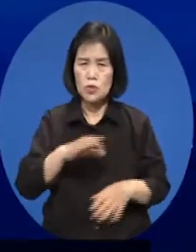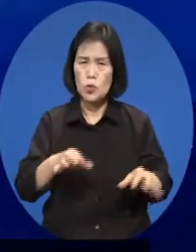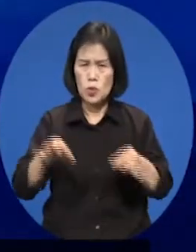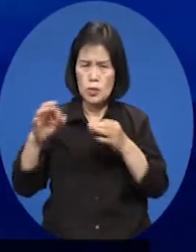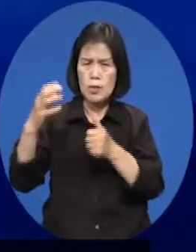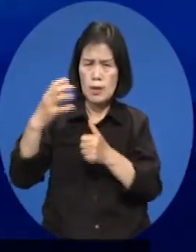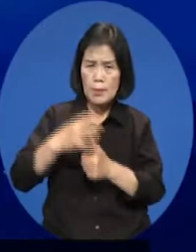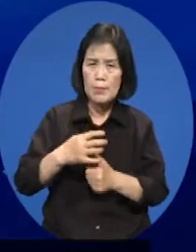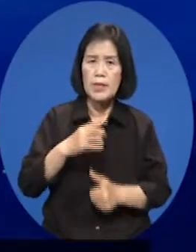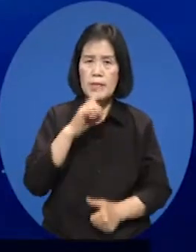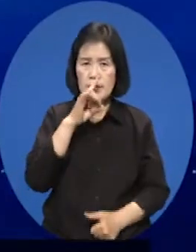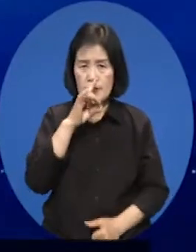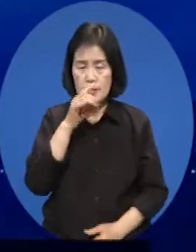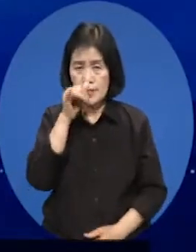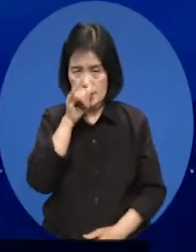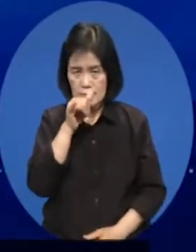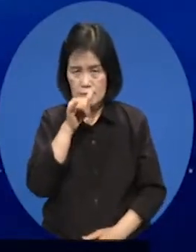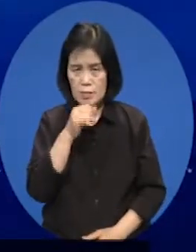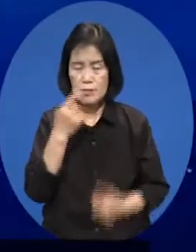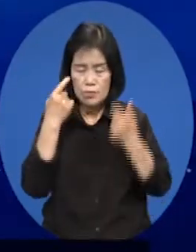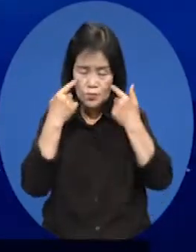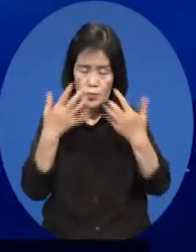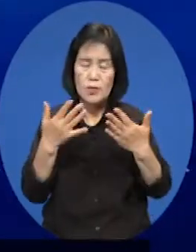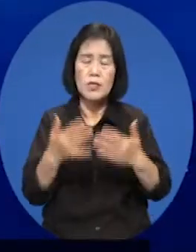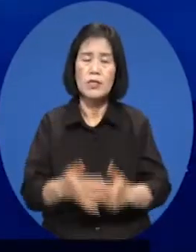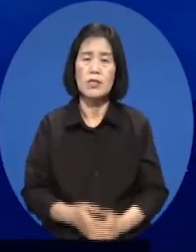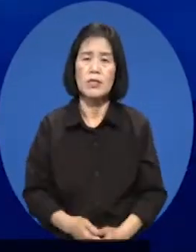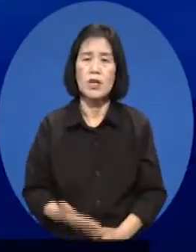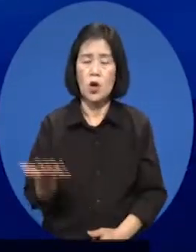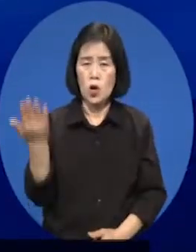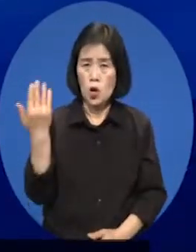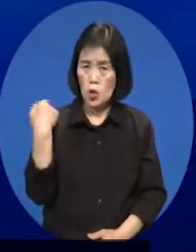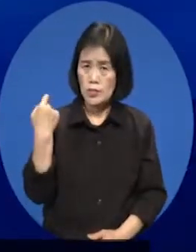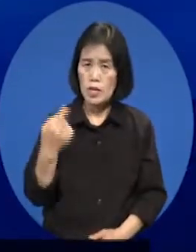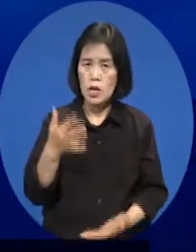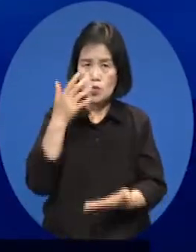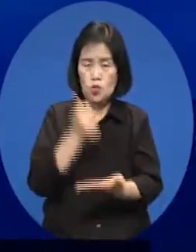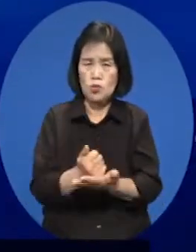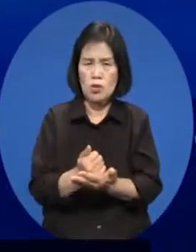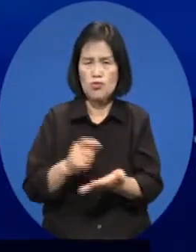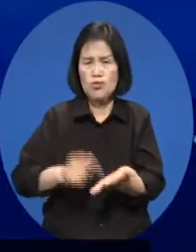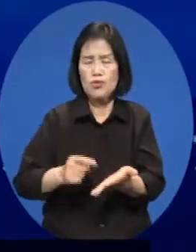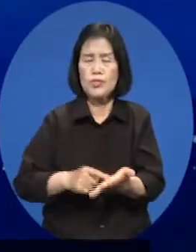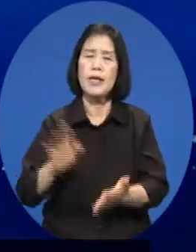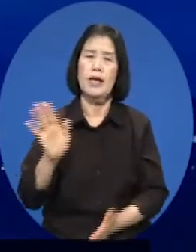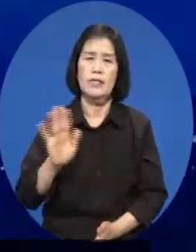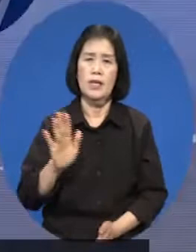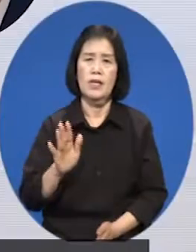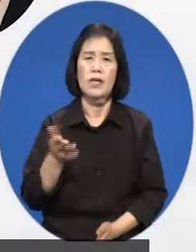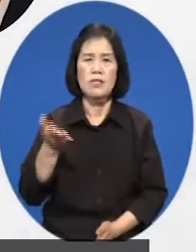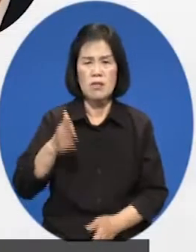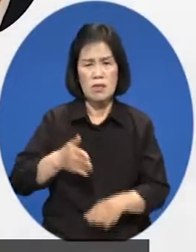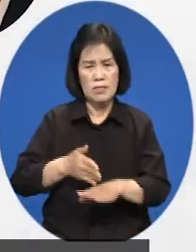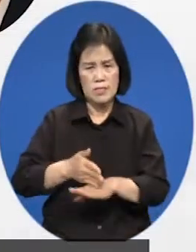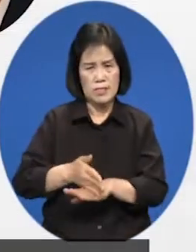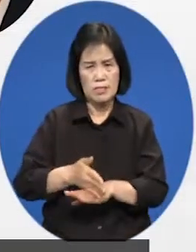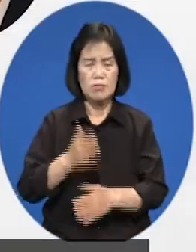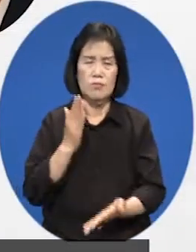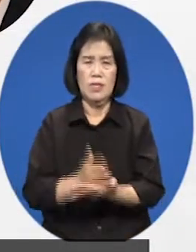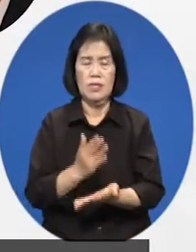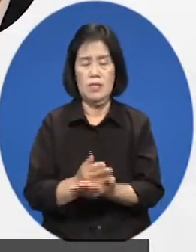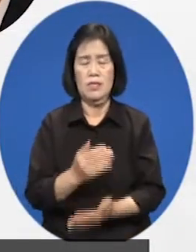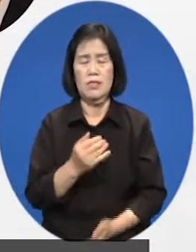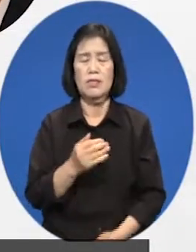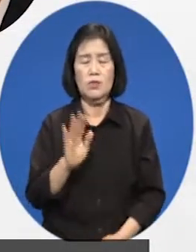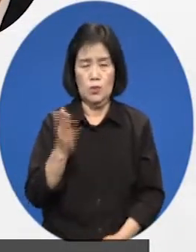압박이 분명히 있는 것만은 확실한 것 같습니다. 어제 이주열 총재도 서두르진 않겠지만 늦지도 않아야 된다.